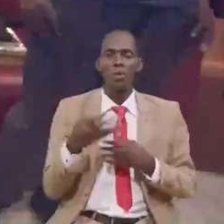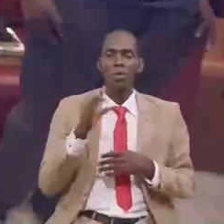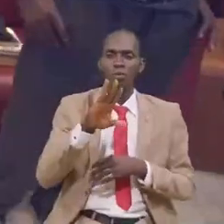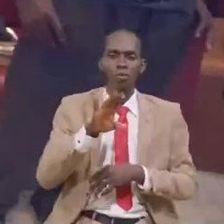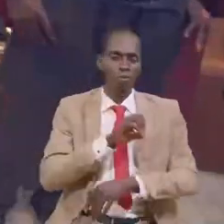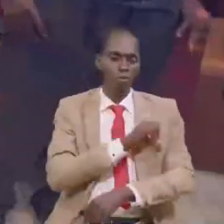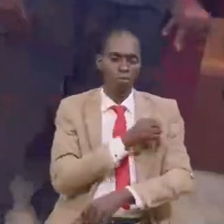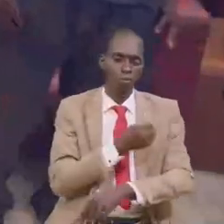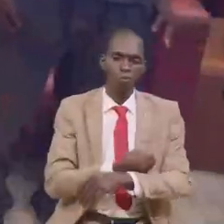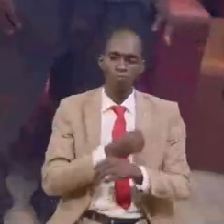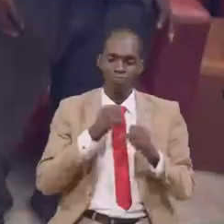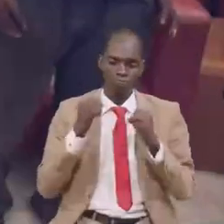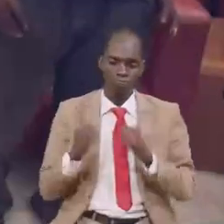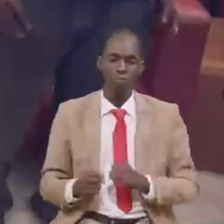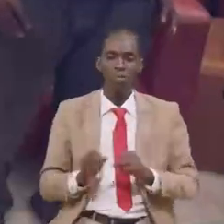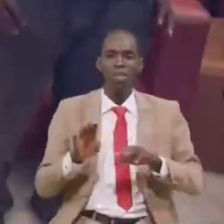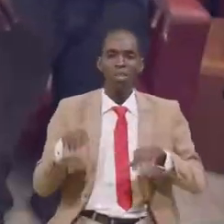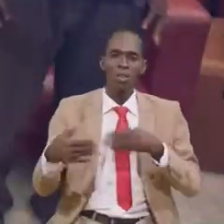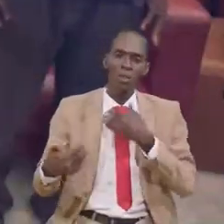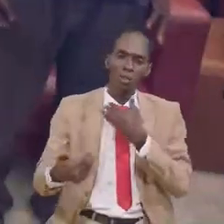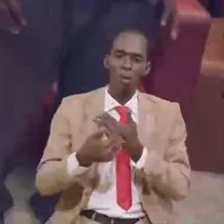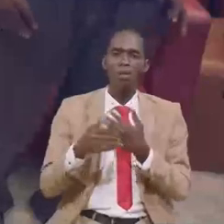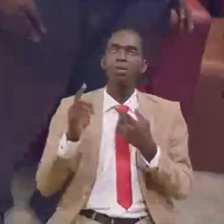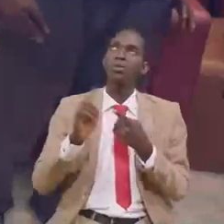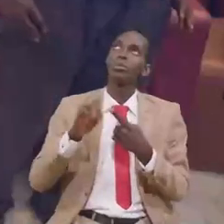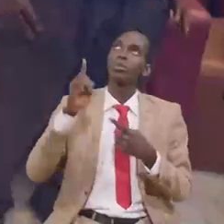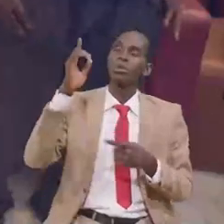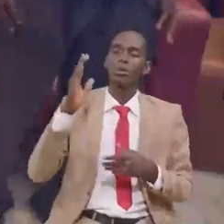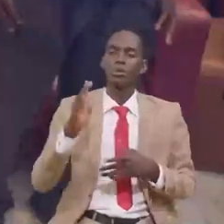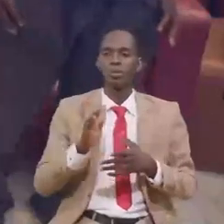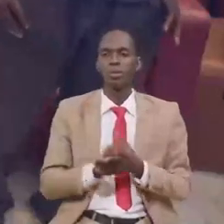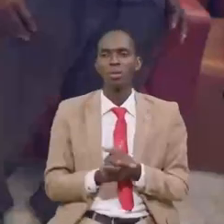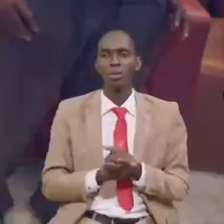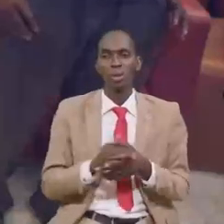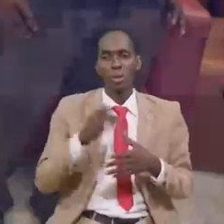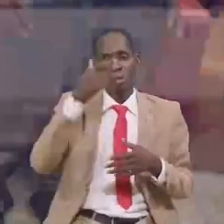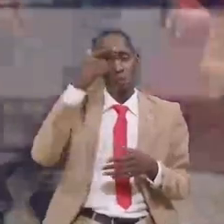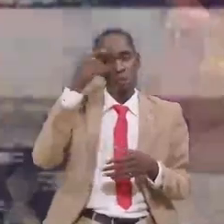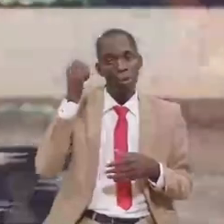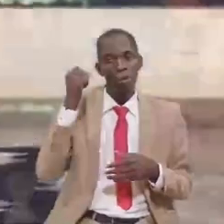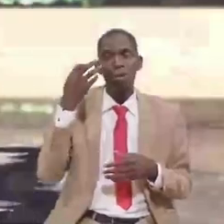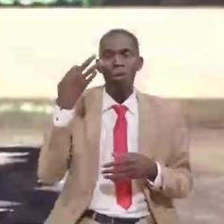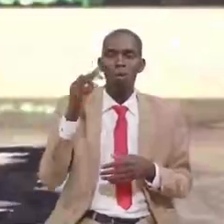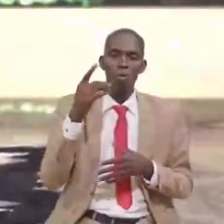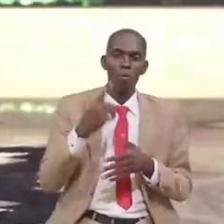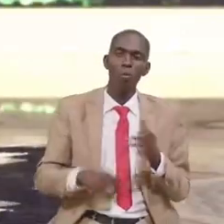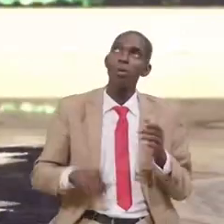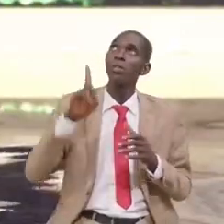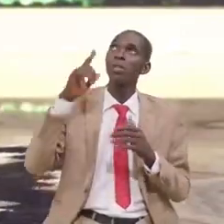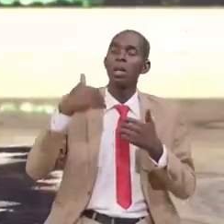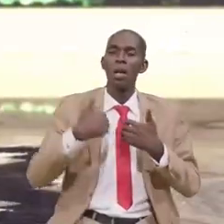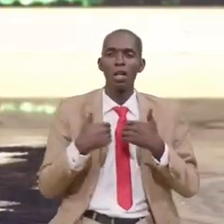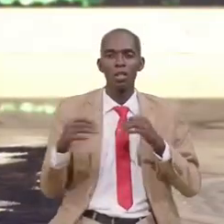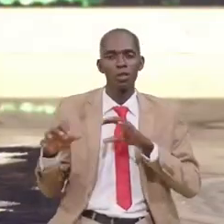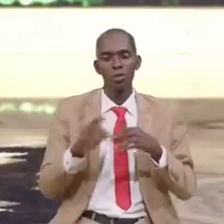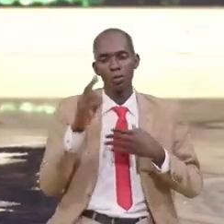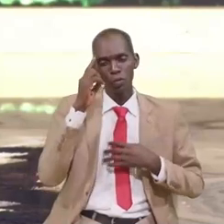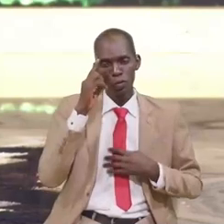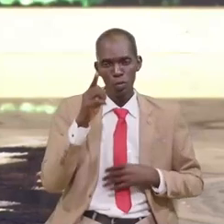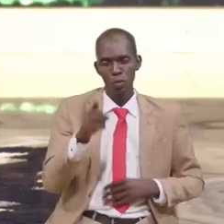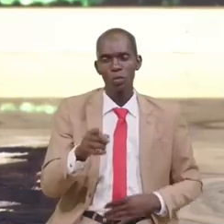Seigneur. Redonnez cela au Seigneur. Parce que, à cause de ce qu'il a fait pour